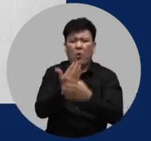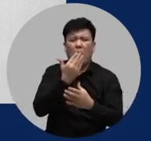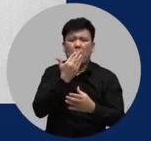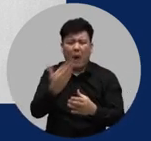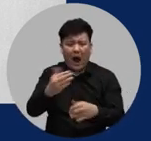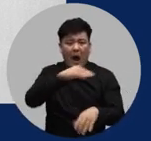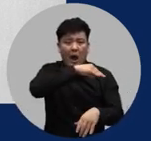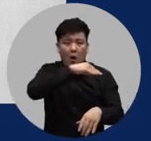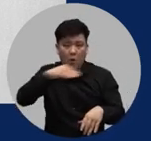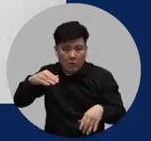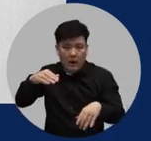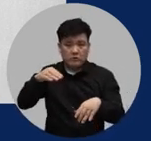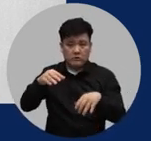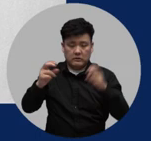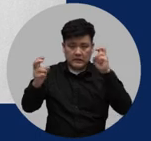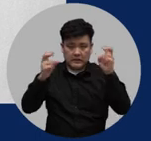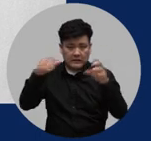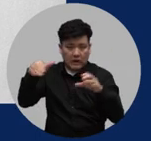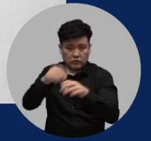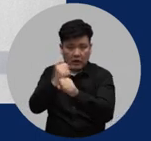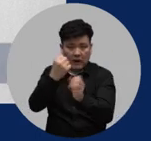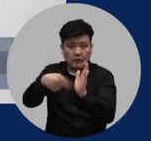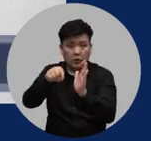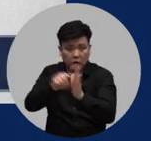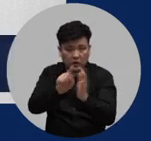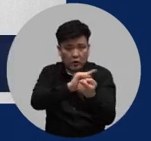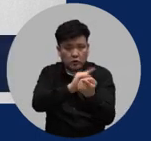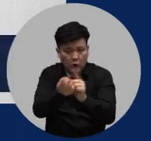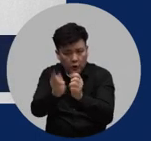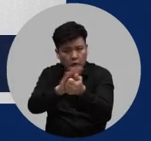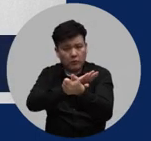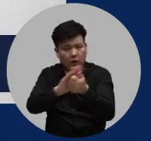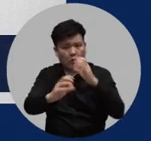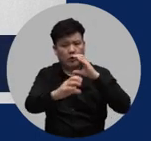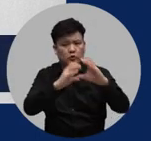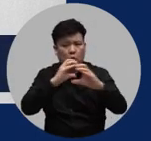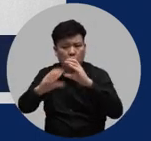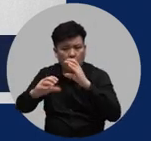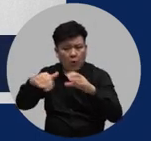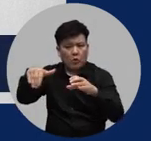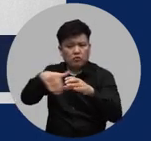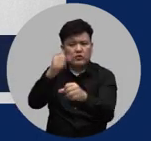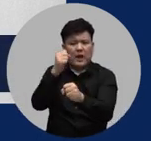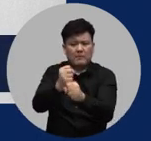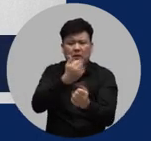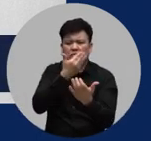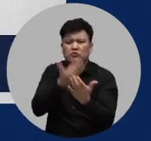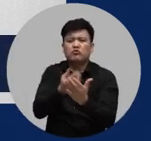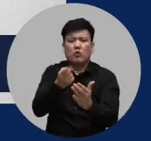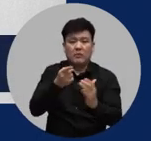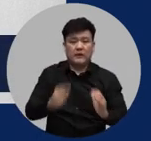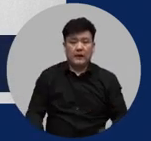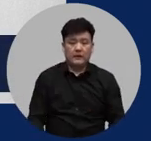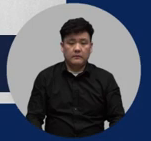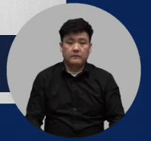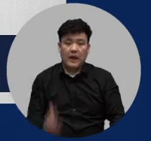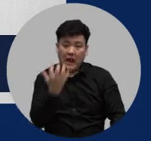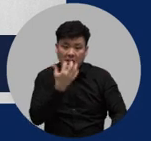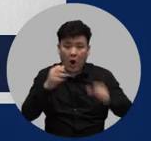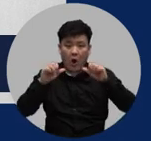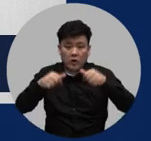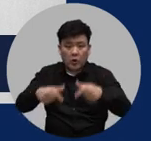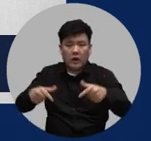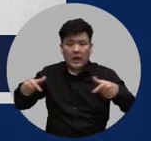직장 문화가 자리 잡기 위해서는 무엇보다 서로를 배려하는 소통 문화를 만드는 것이 중요합니다.